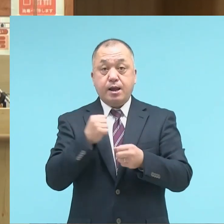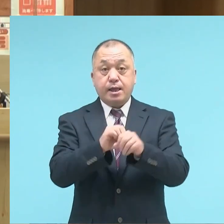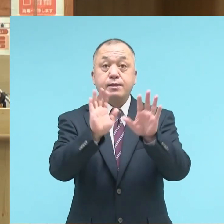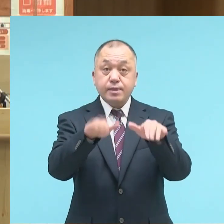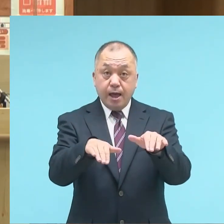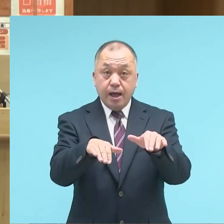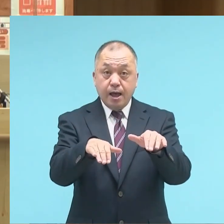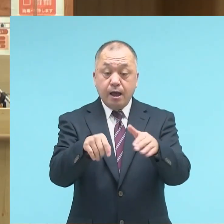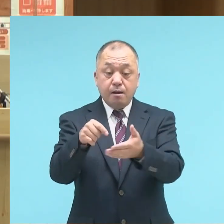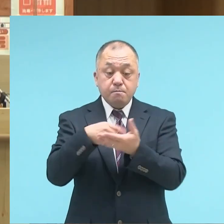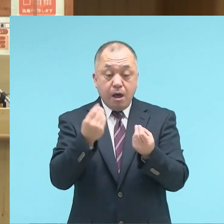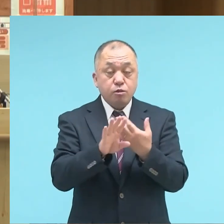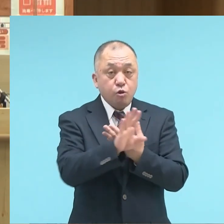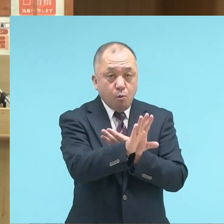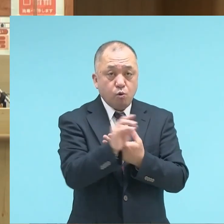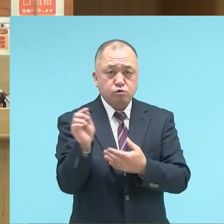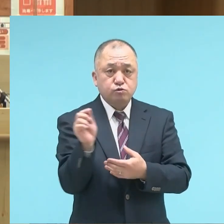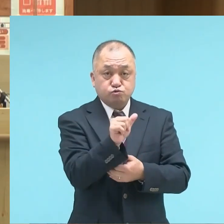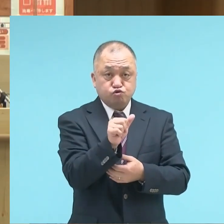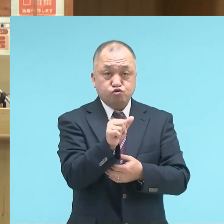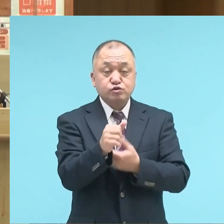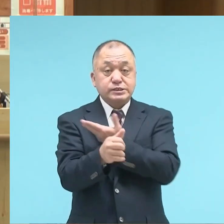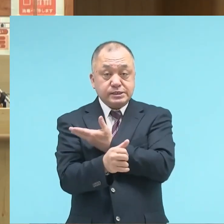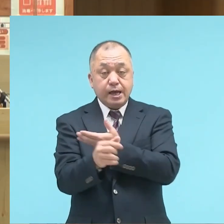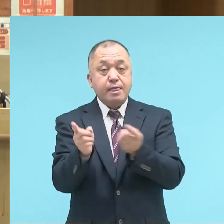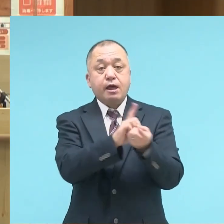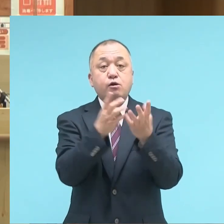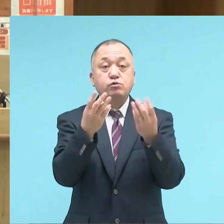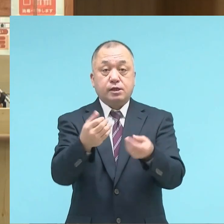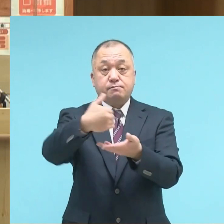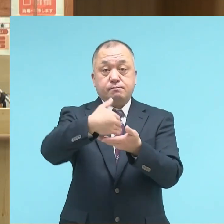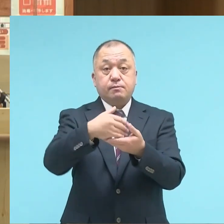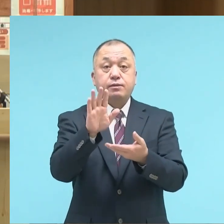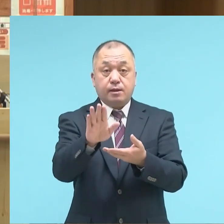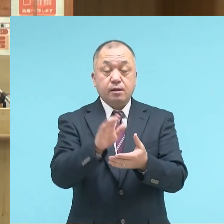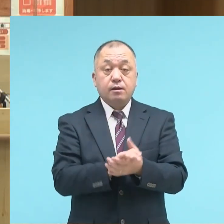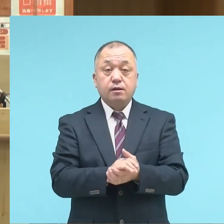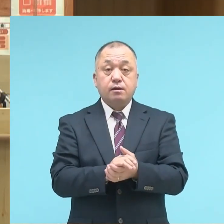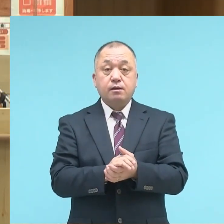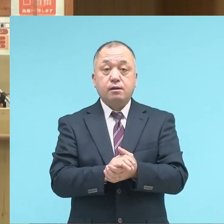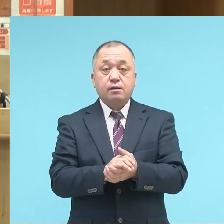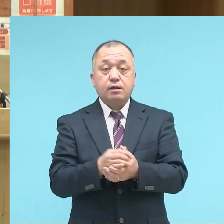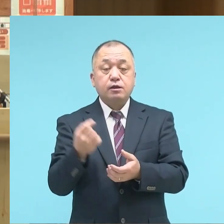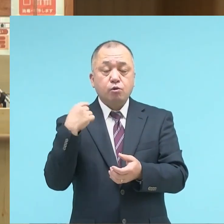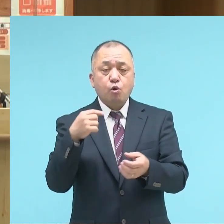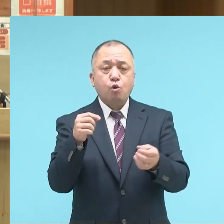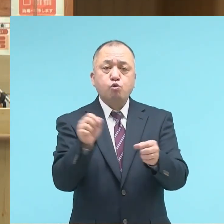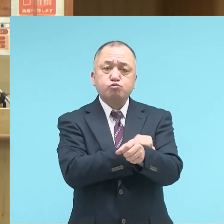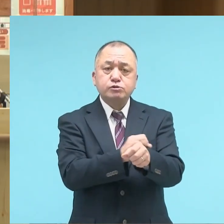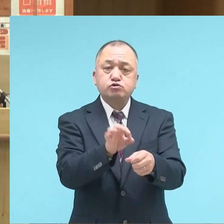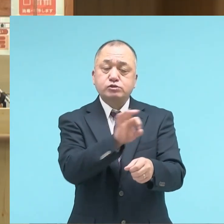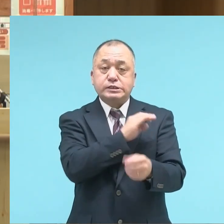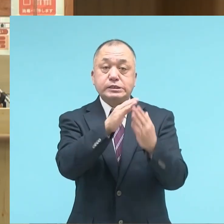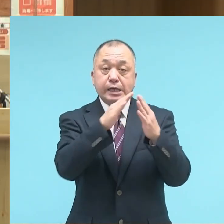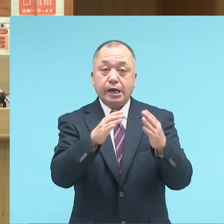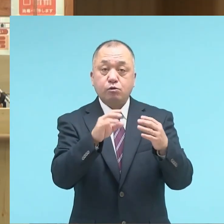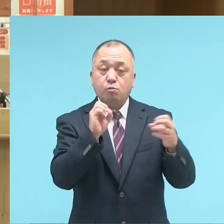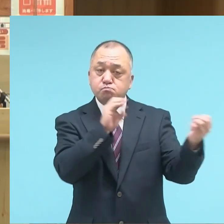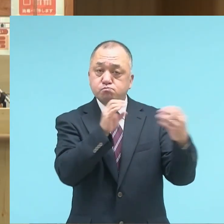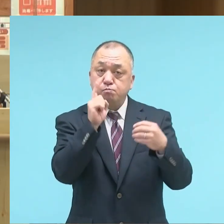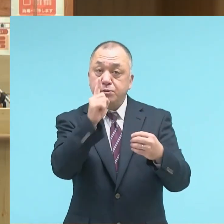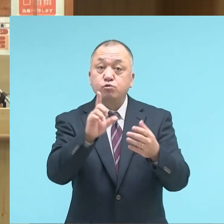ね、速やかに指示対応したというお話だと思うんですけども、今までの予算特別委員会とかの質疑を聞いていると、その党として危機